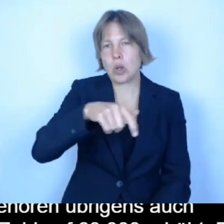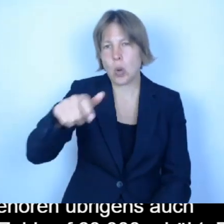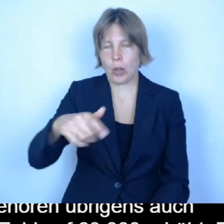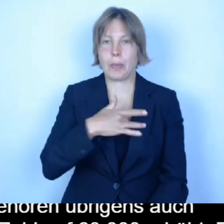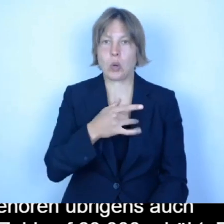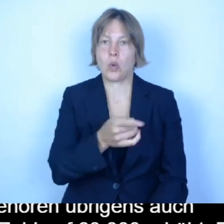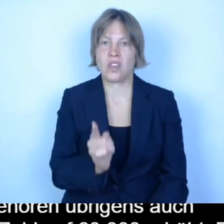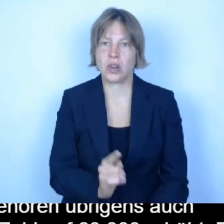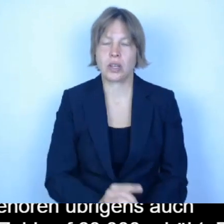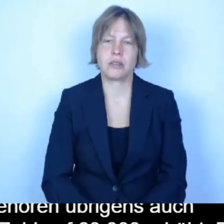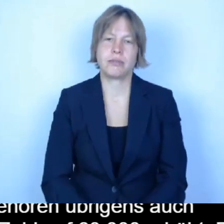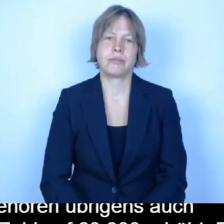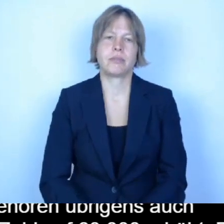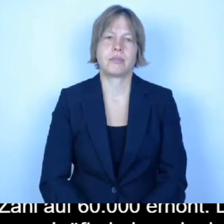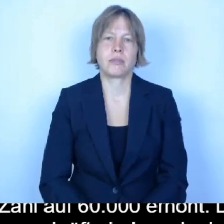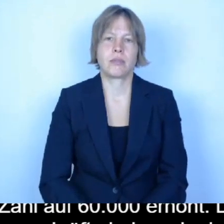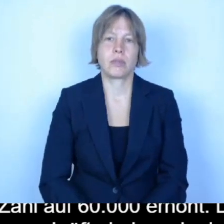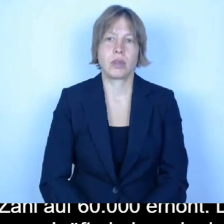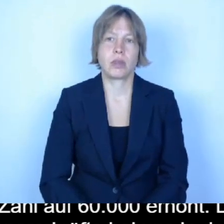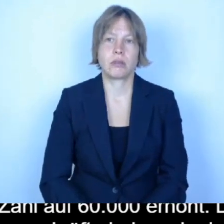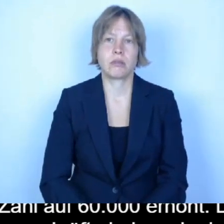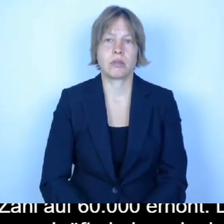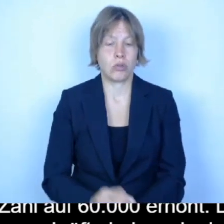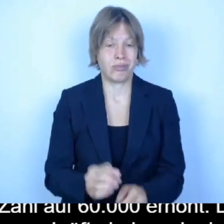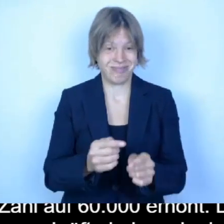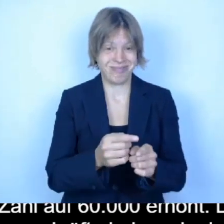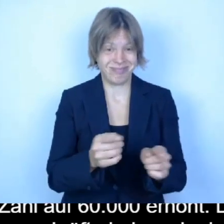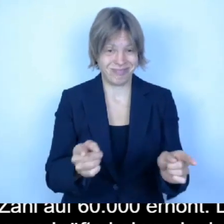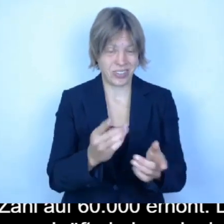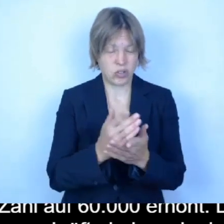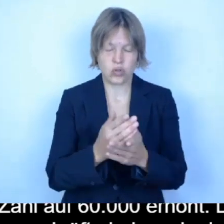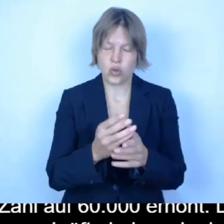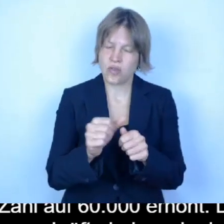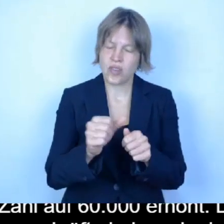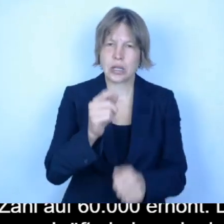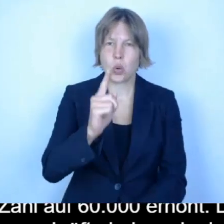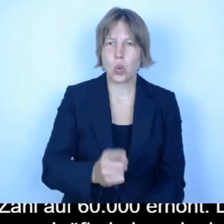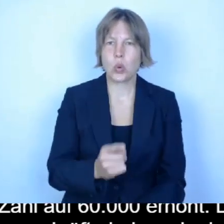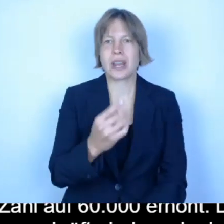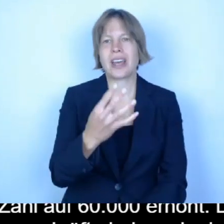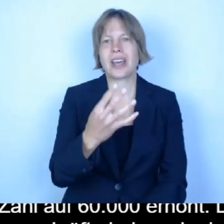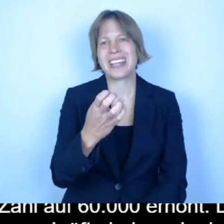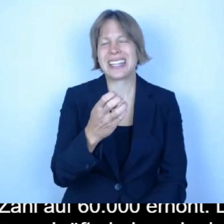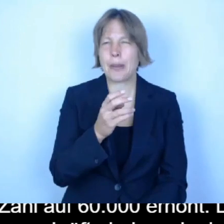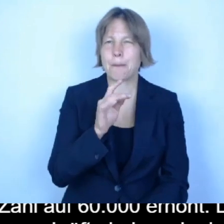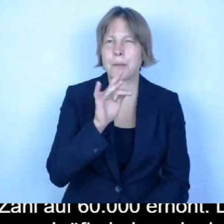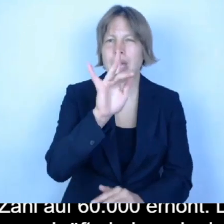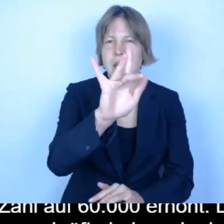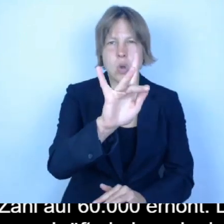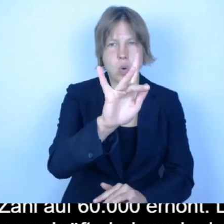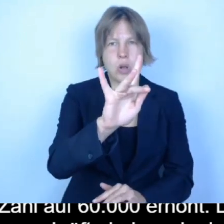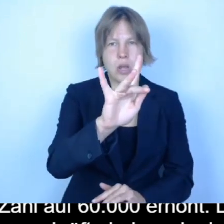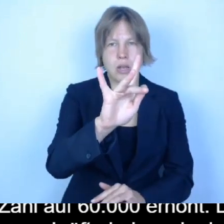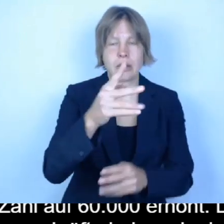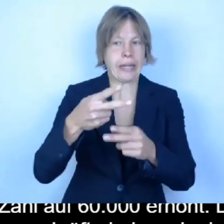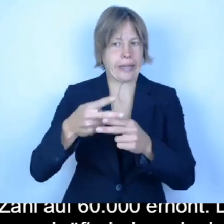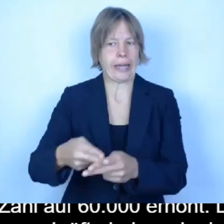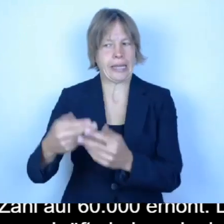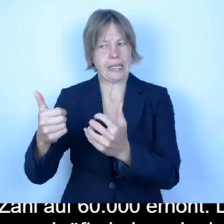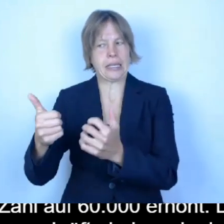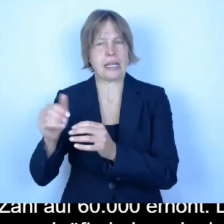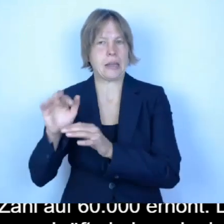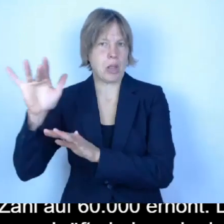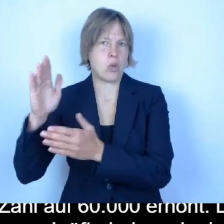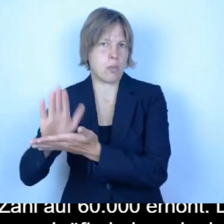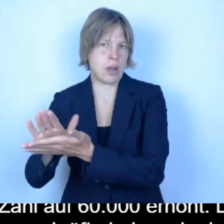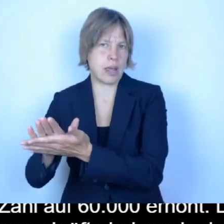jetzt fast 140 Millionen dann von den 200 Millionen. Das Zweite, was uns dann herangetragen wurde, neben der